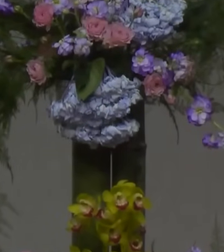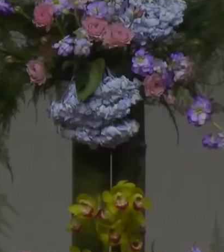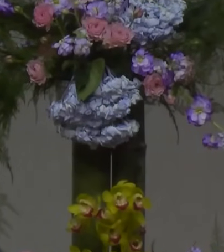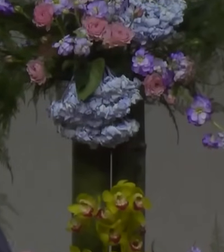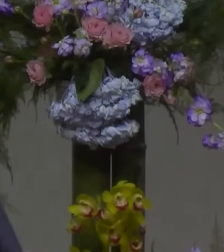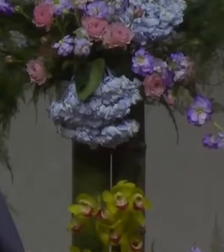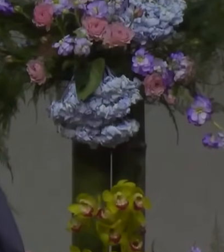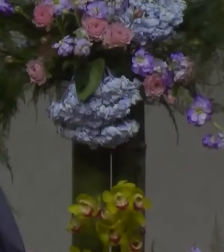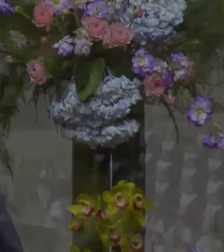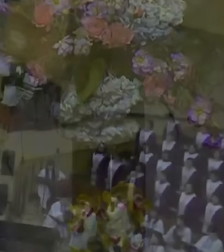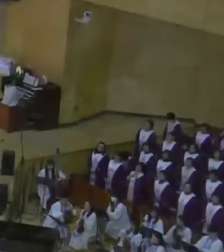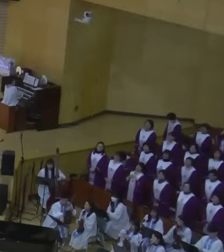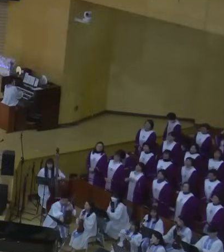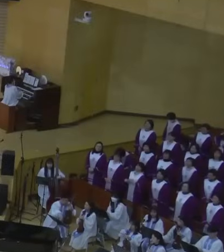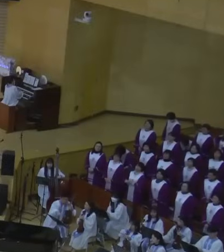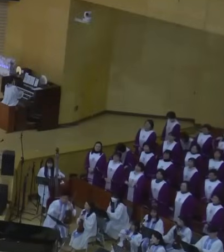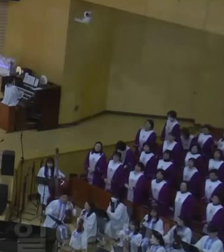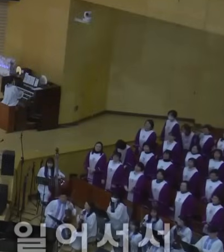하나님께